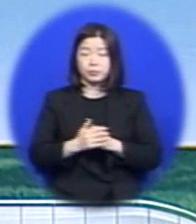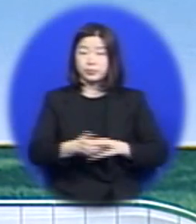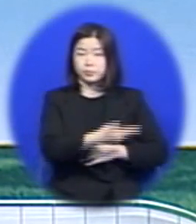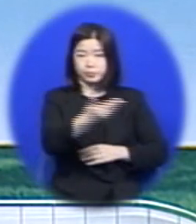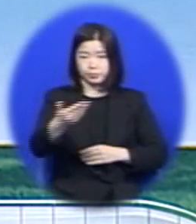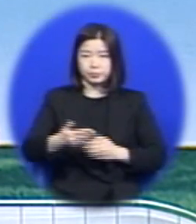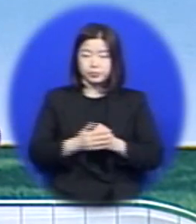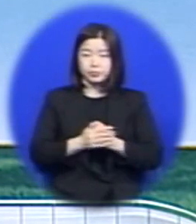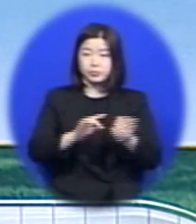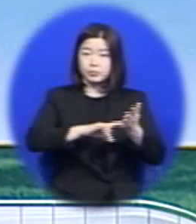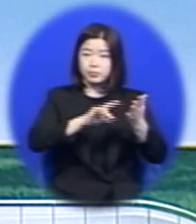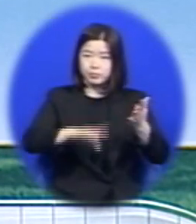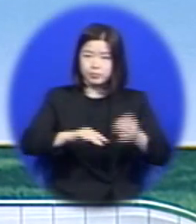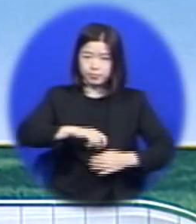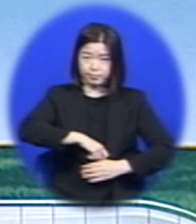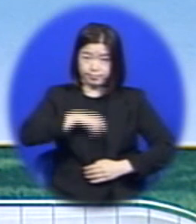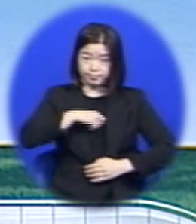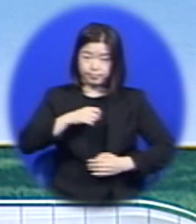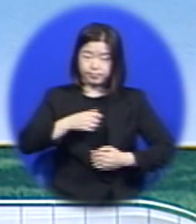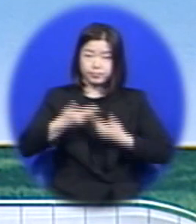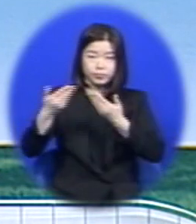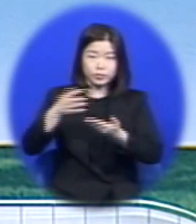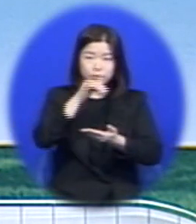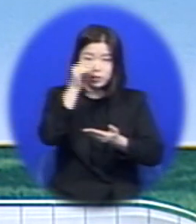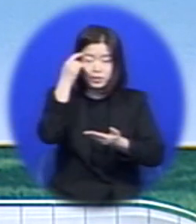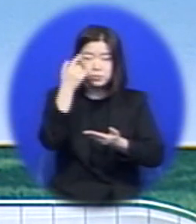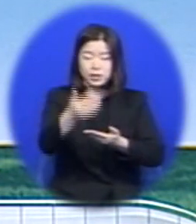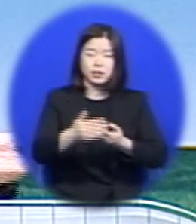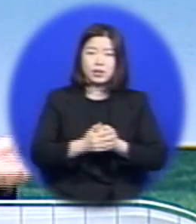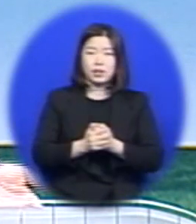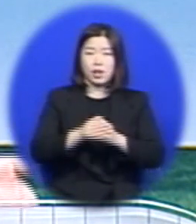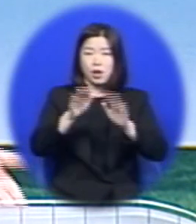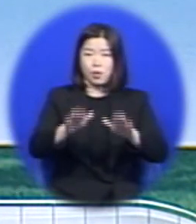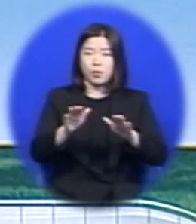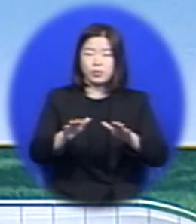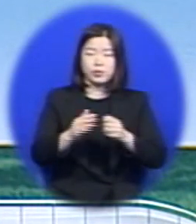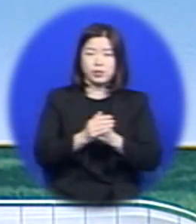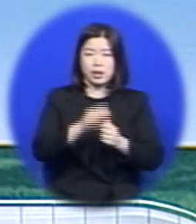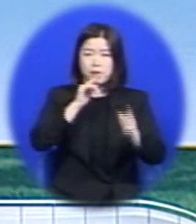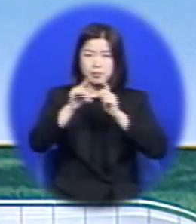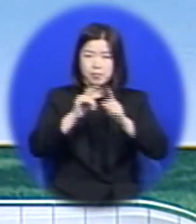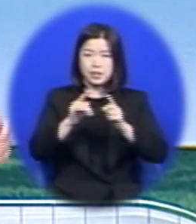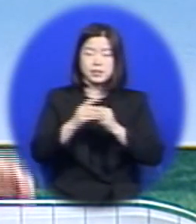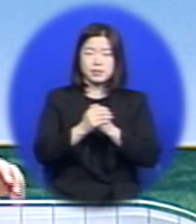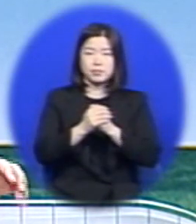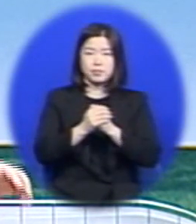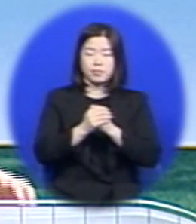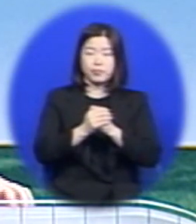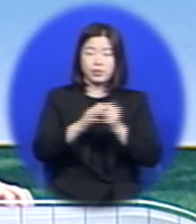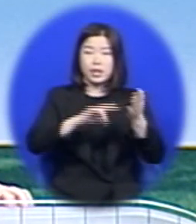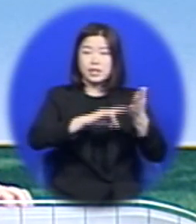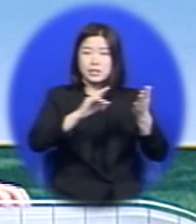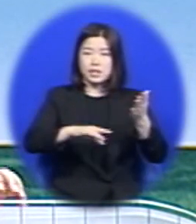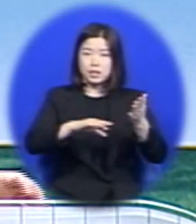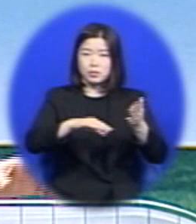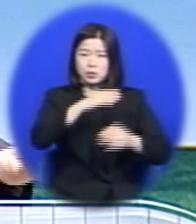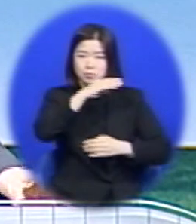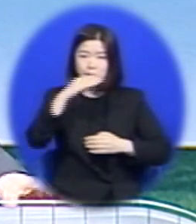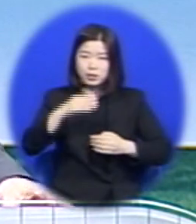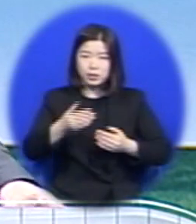여러분, 세금은 정직하게 내십니까? 오늘 말씀에 세금을 제대로